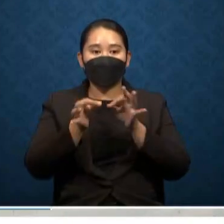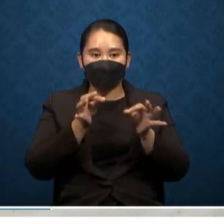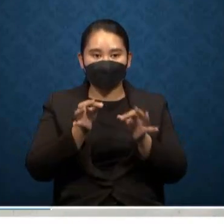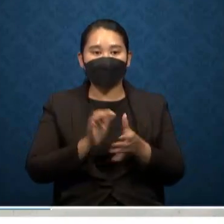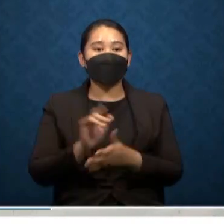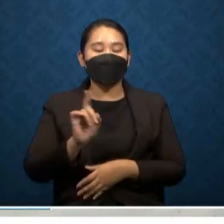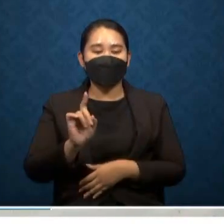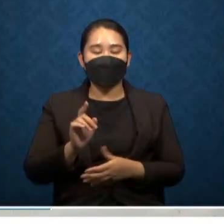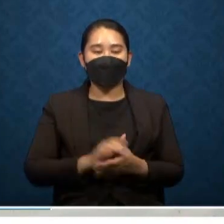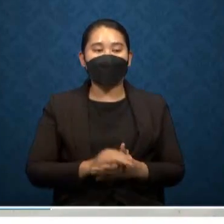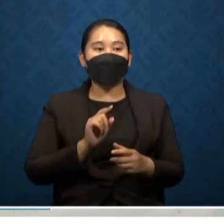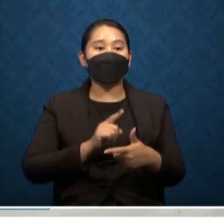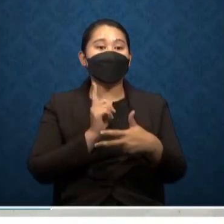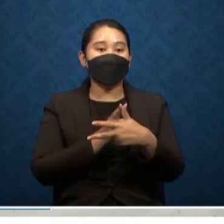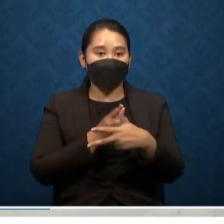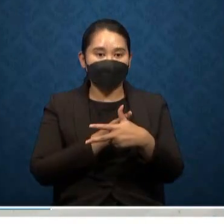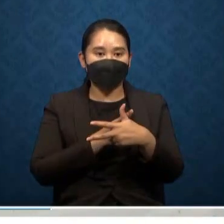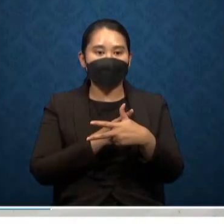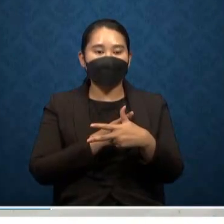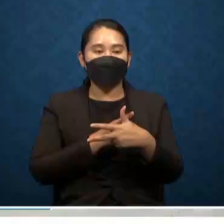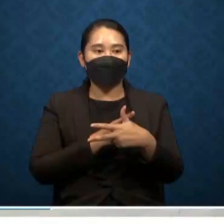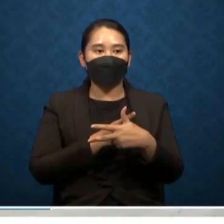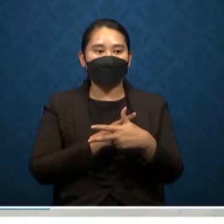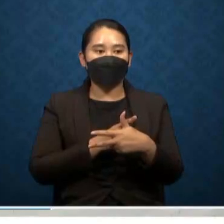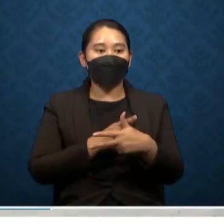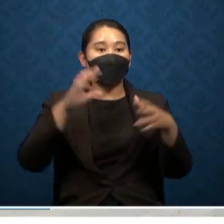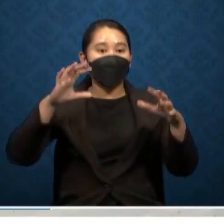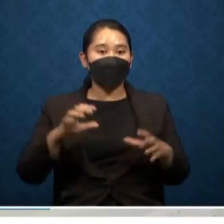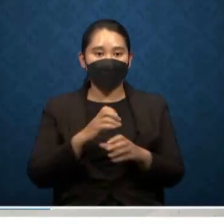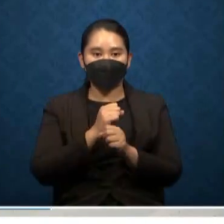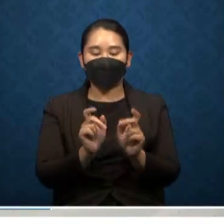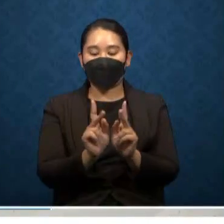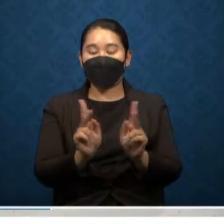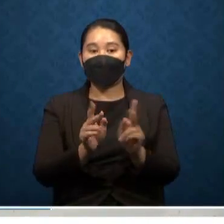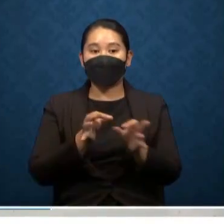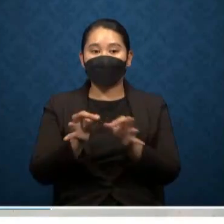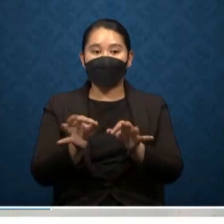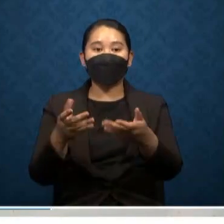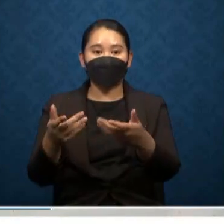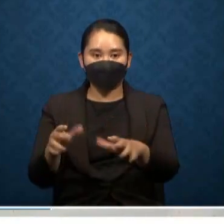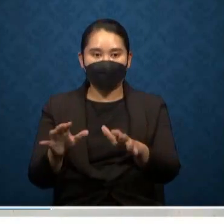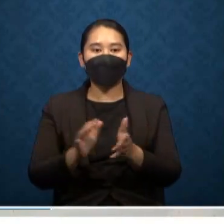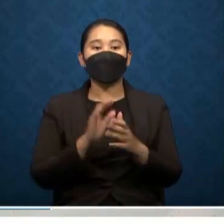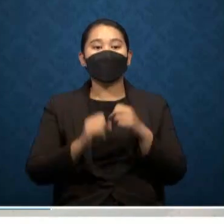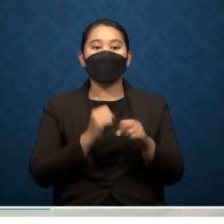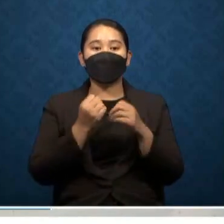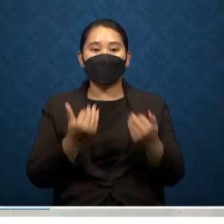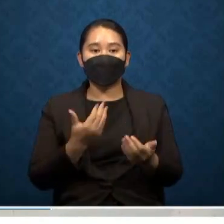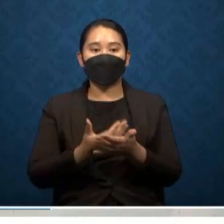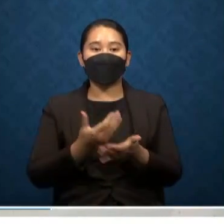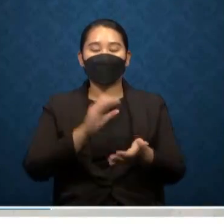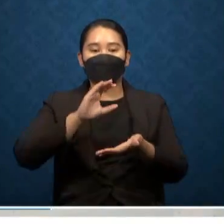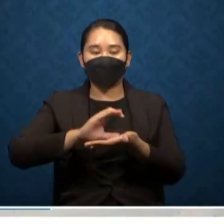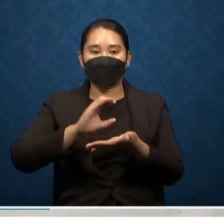คือในประเด็นที่1คือในเรื่องของภาพรวมนั้นท่านกรรมาธิการก็ได้อธิบายไปแล้วนะครับว่าในปีนี้นั้นเราก็ตั้งงบประมา